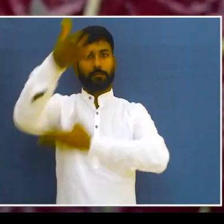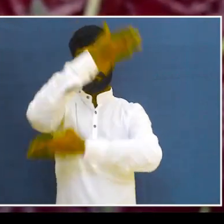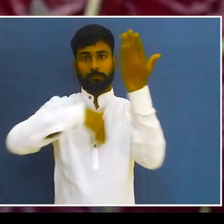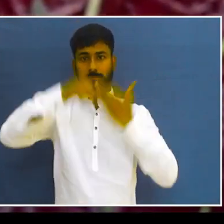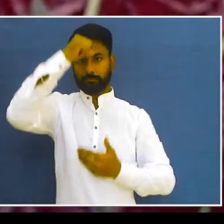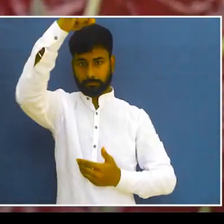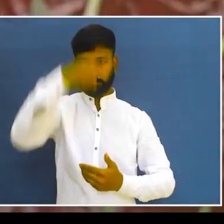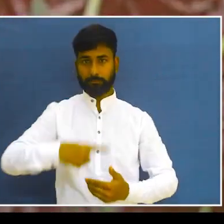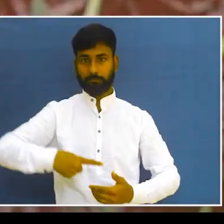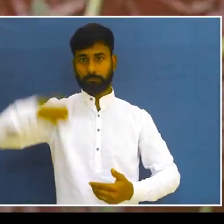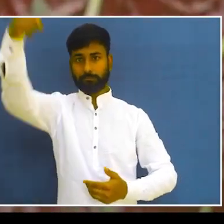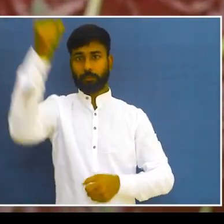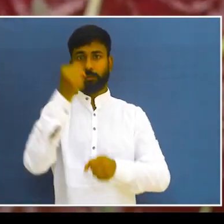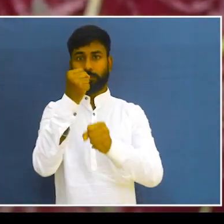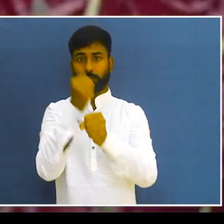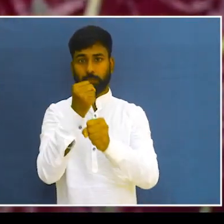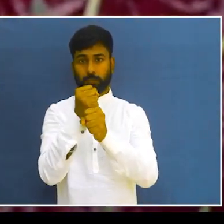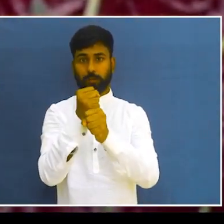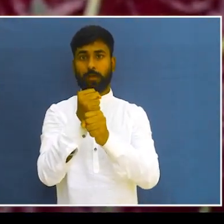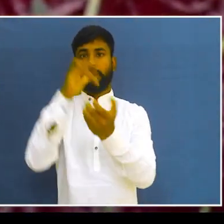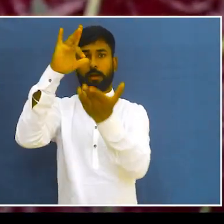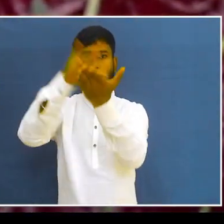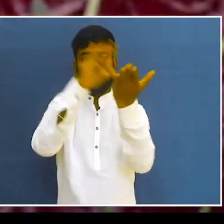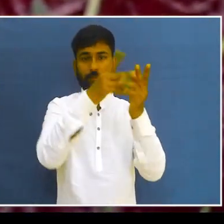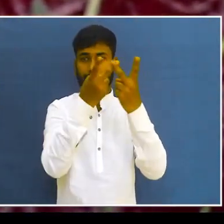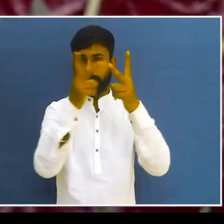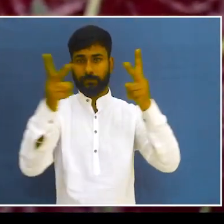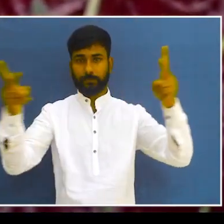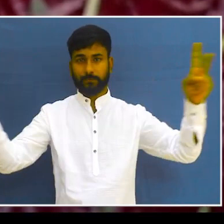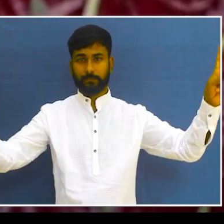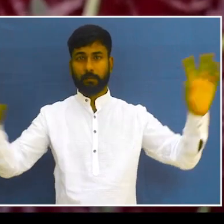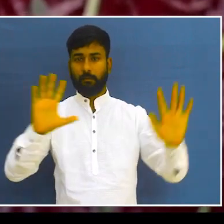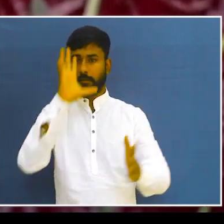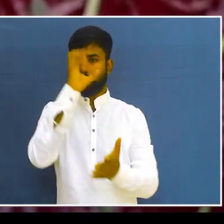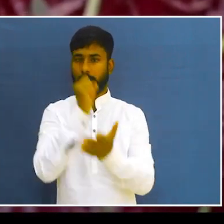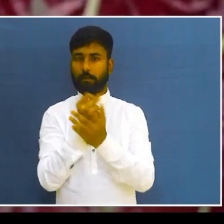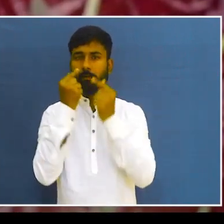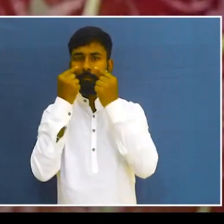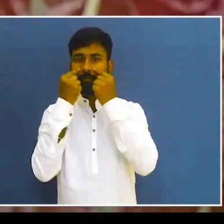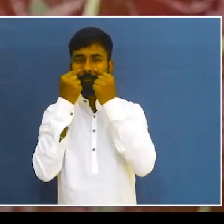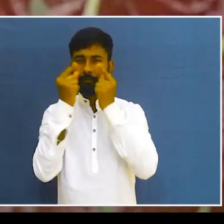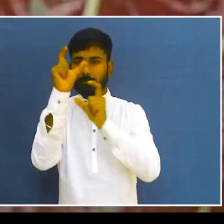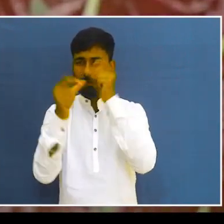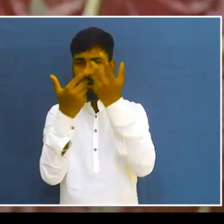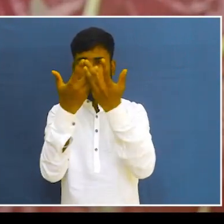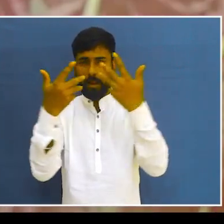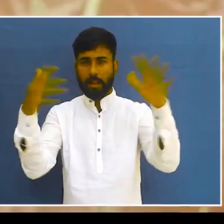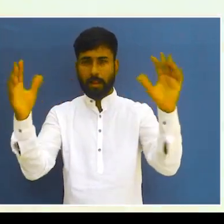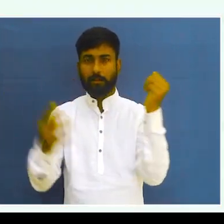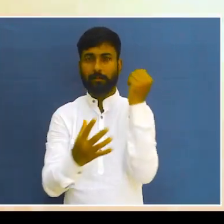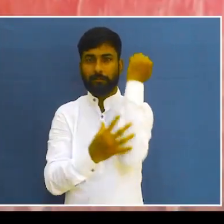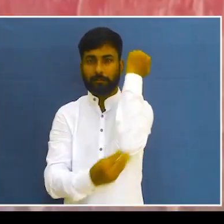में गरीब है, आज देश के निर्णयों के केंद्र में गरीब